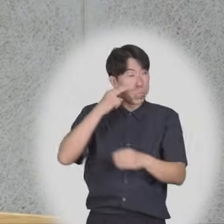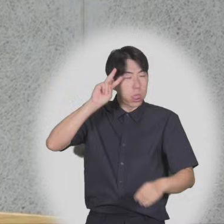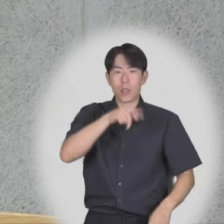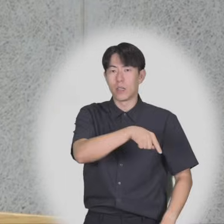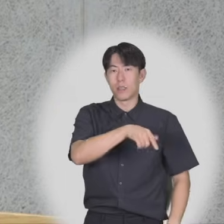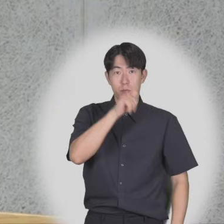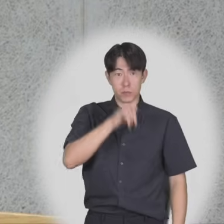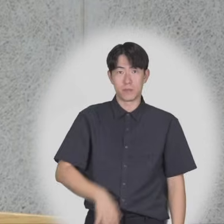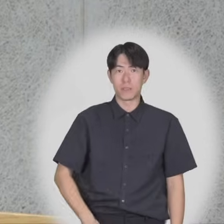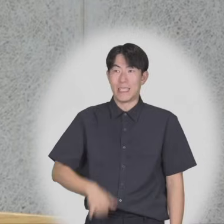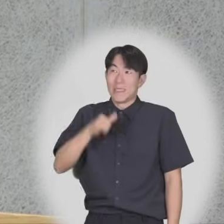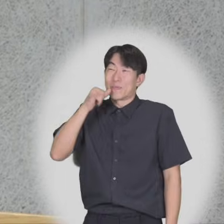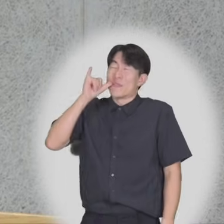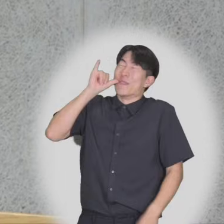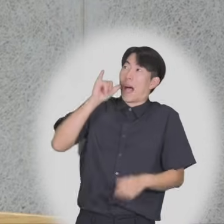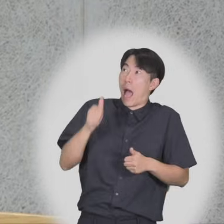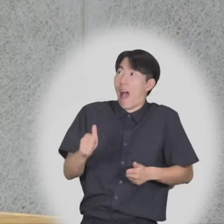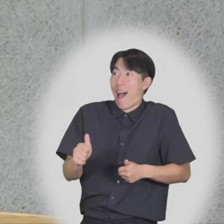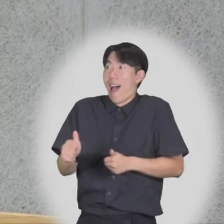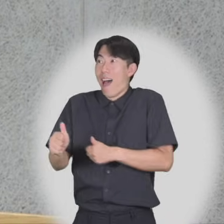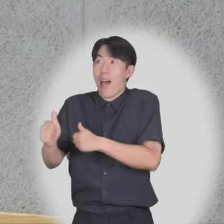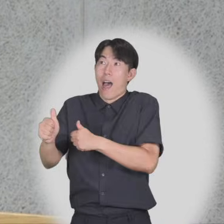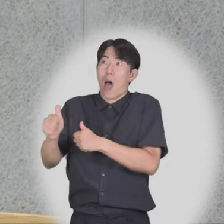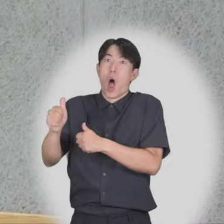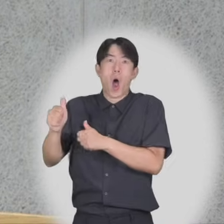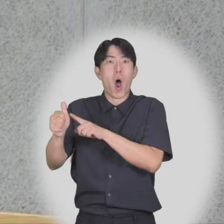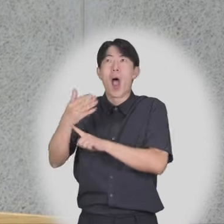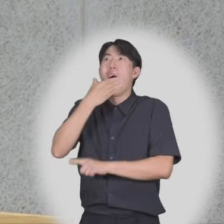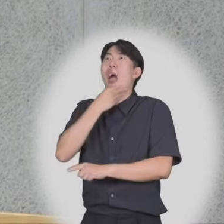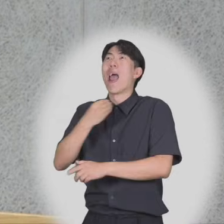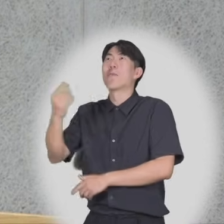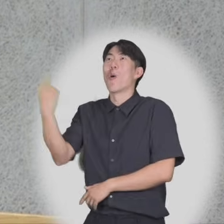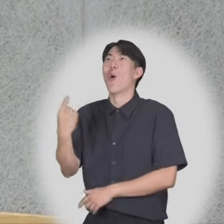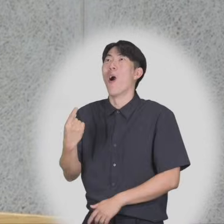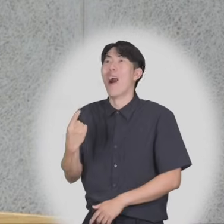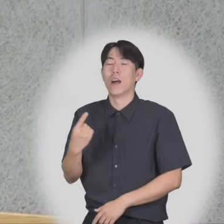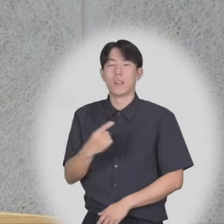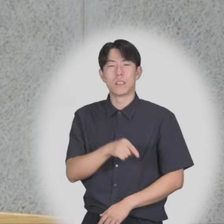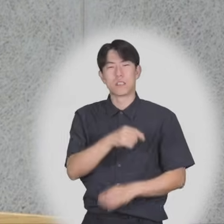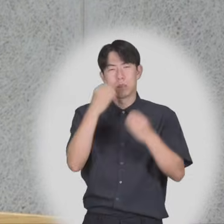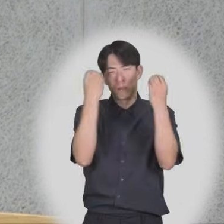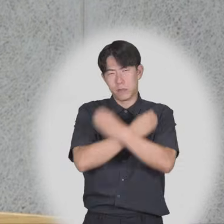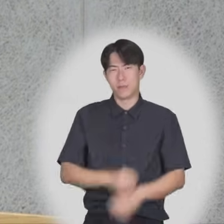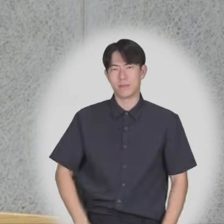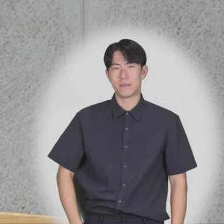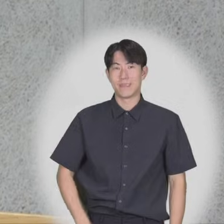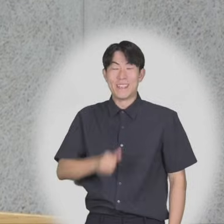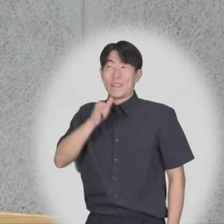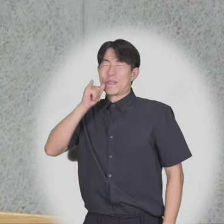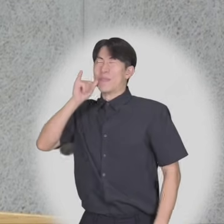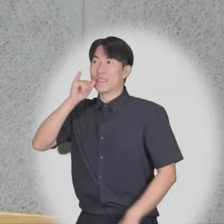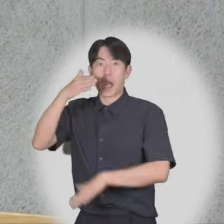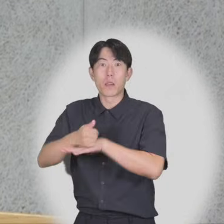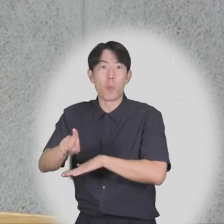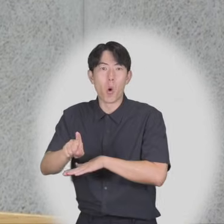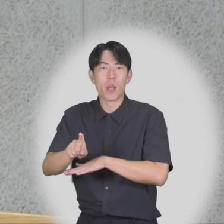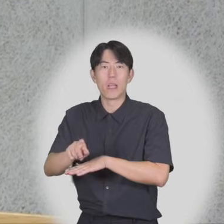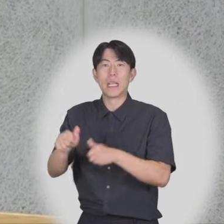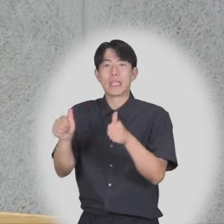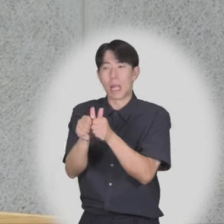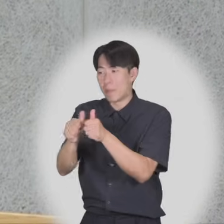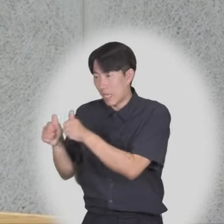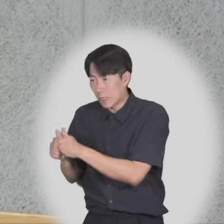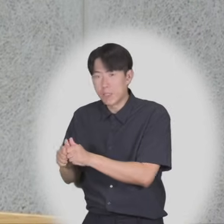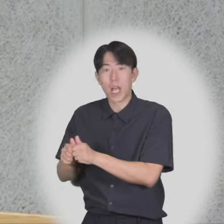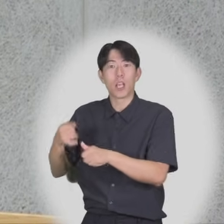행복에 이르는 길이라고 착각합니다. 여러분, 쾌락 그 끝에는 동성연애가 있고요, 그 마지막은